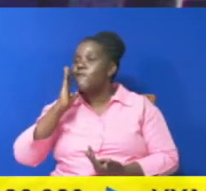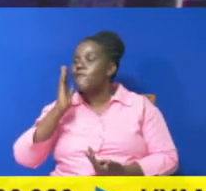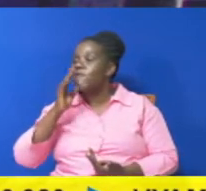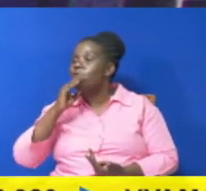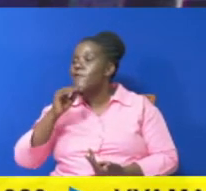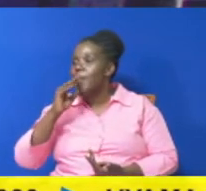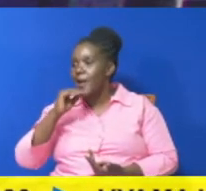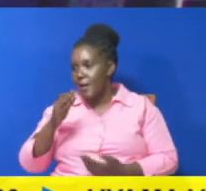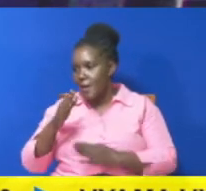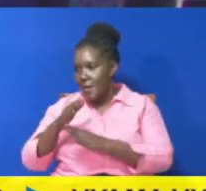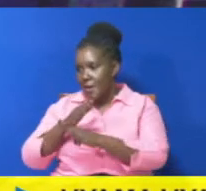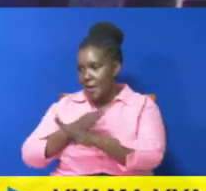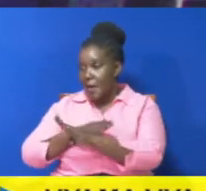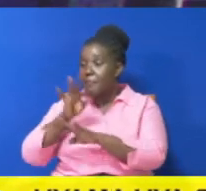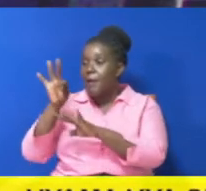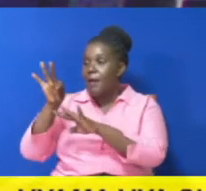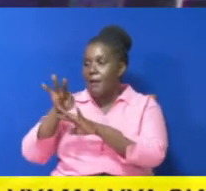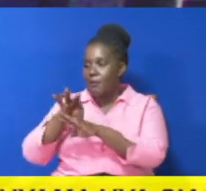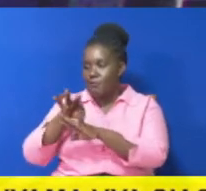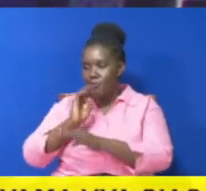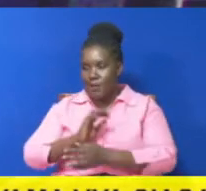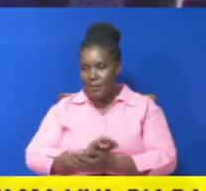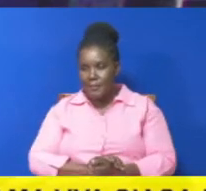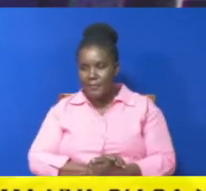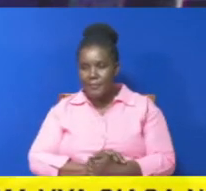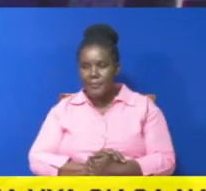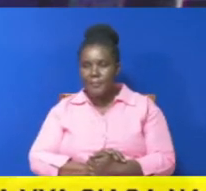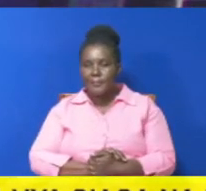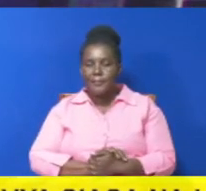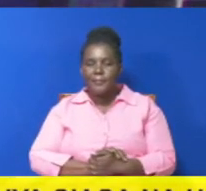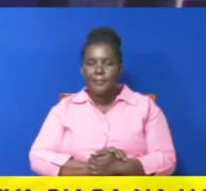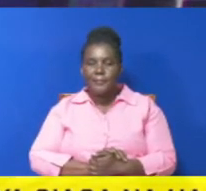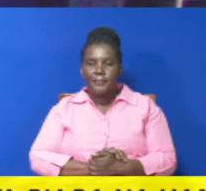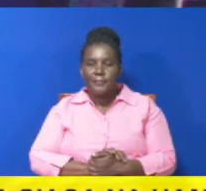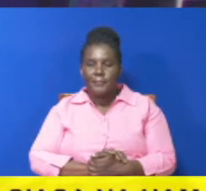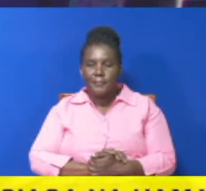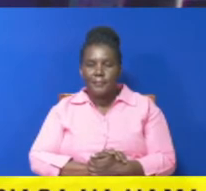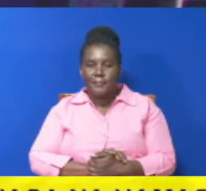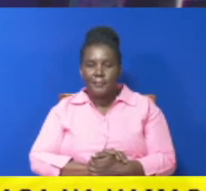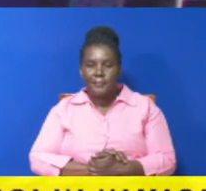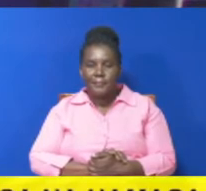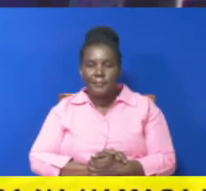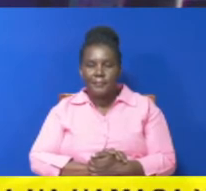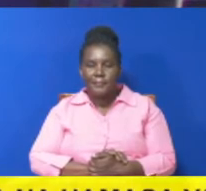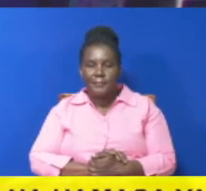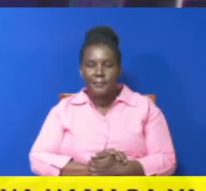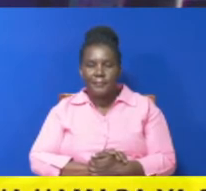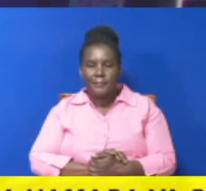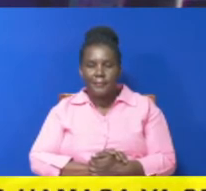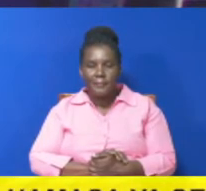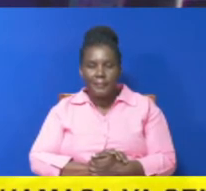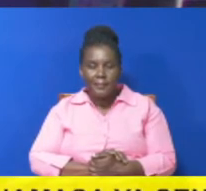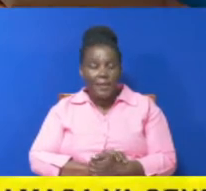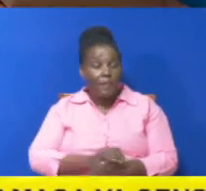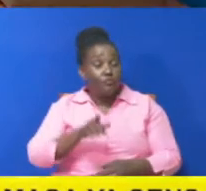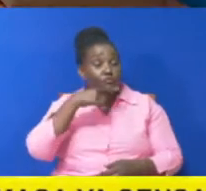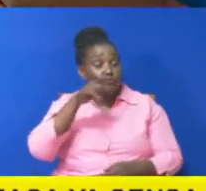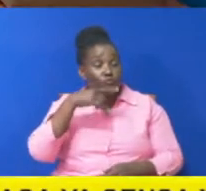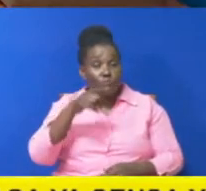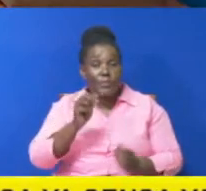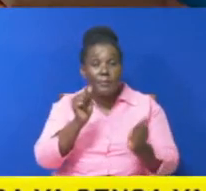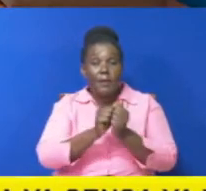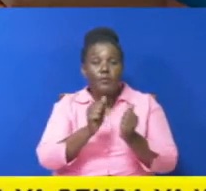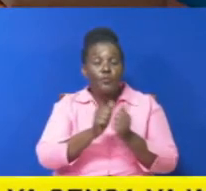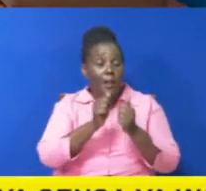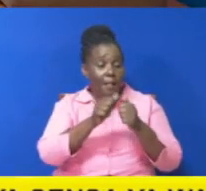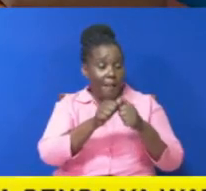kwenye ndoa asije akakumbana na yale ambayo Mariam anayezungumza? Asante. Cha kwanza kabisa tunazungumzia talaka, na umeniuliza vitu